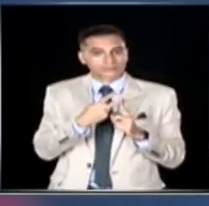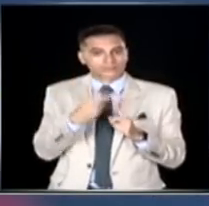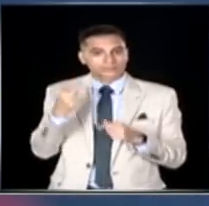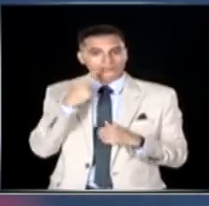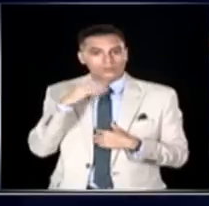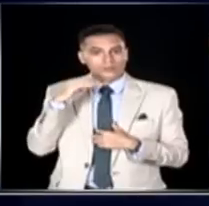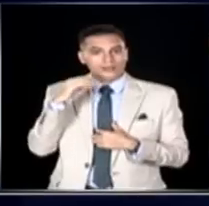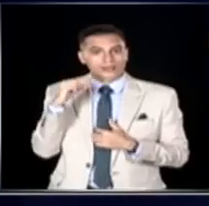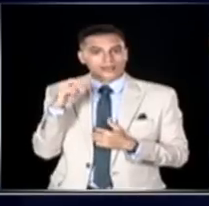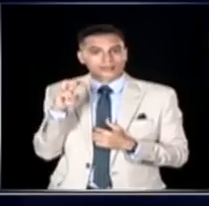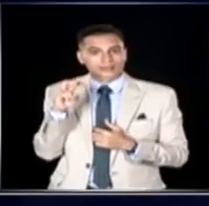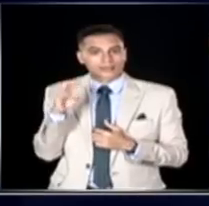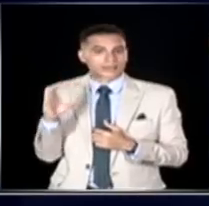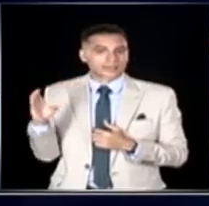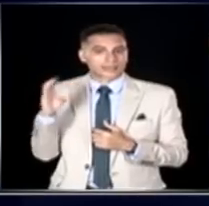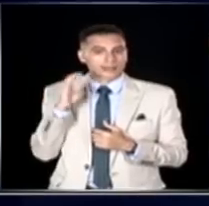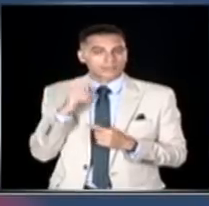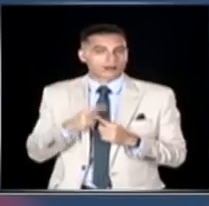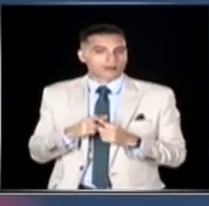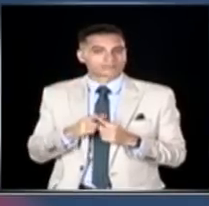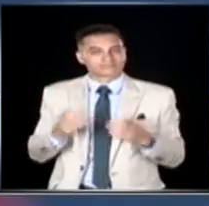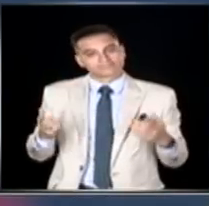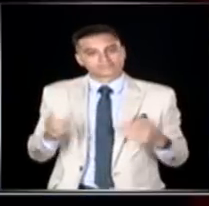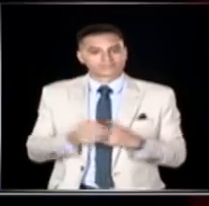جدة. جدة إجابة خاطئة.